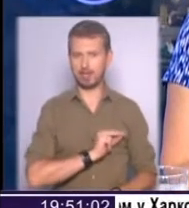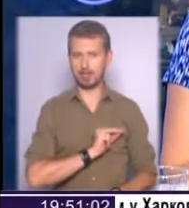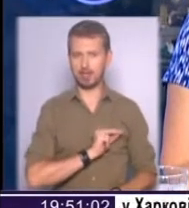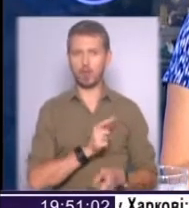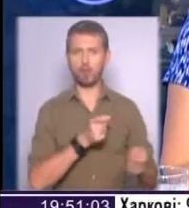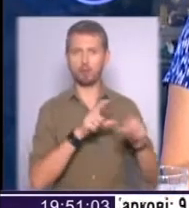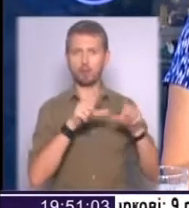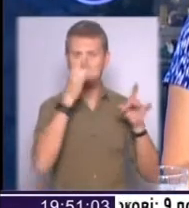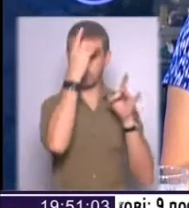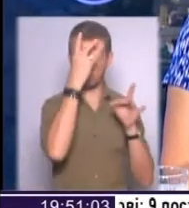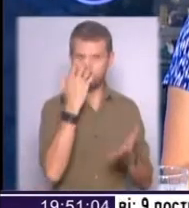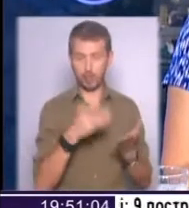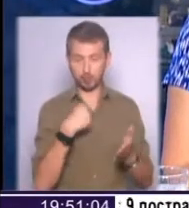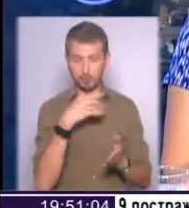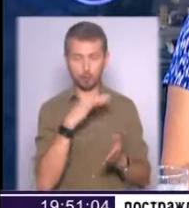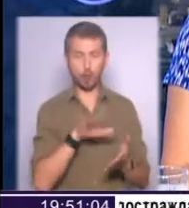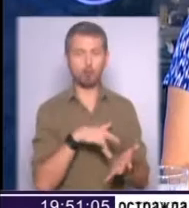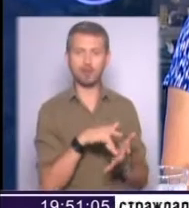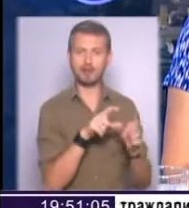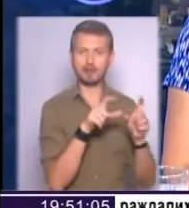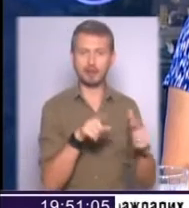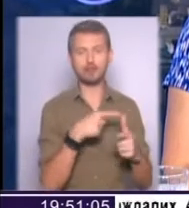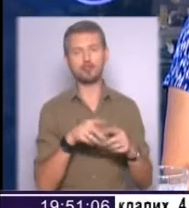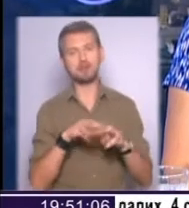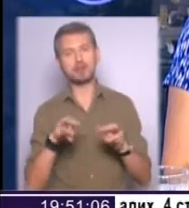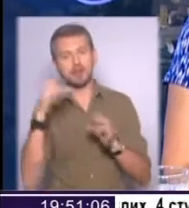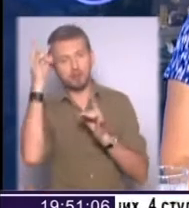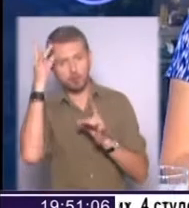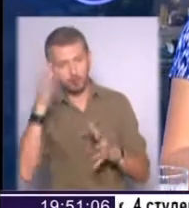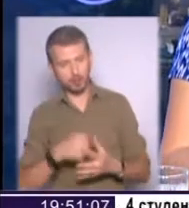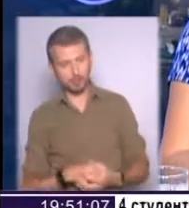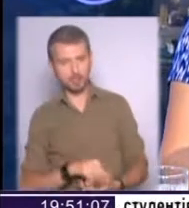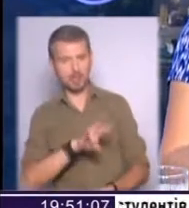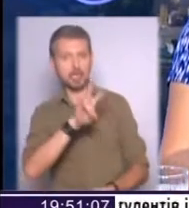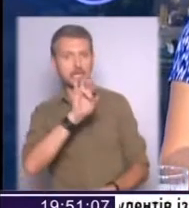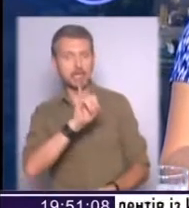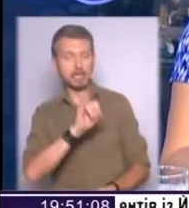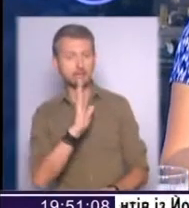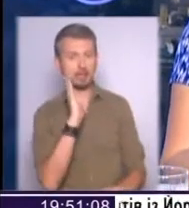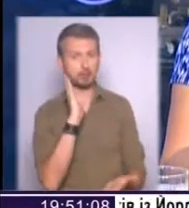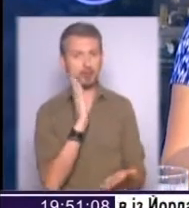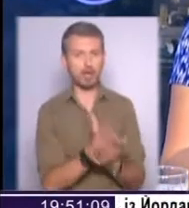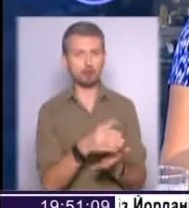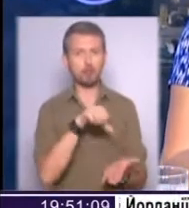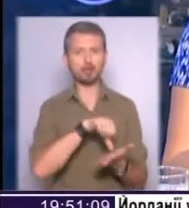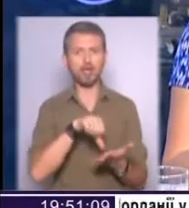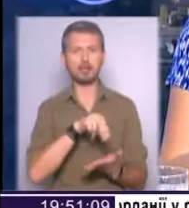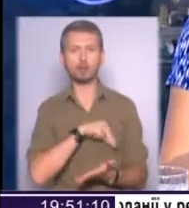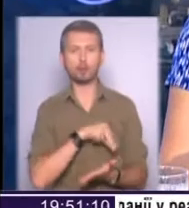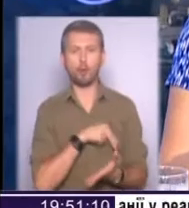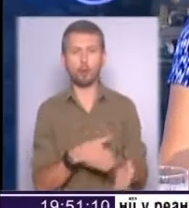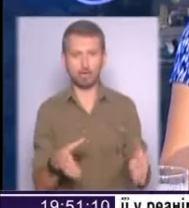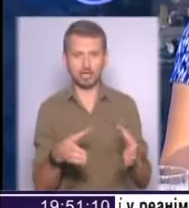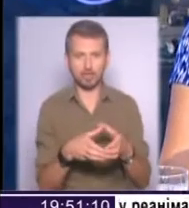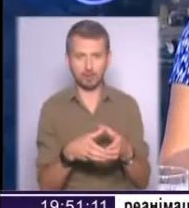управління культури, якщо ми говоримо про комунальні заклади, чи Міністерства культури, ні безпосередньо члени трудового